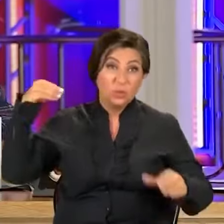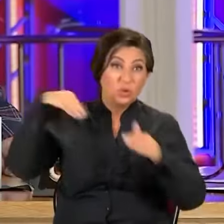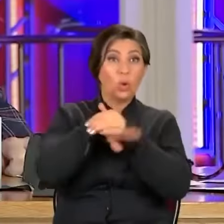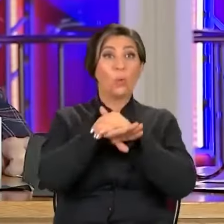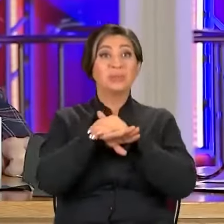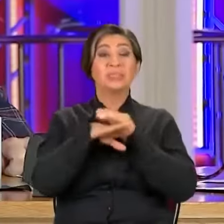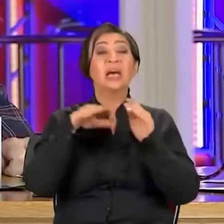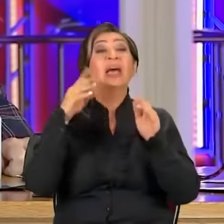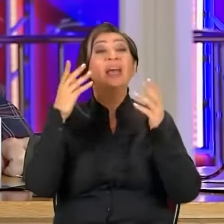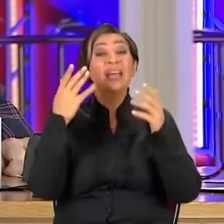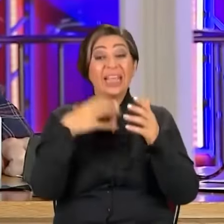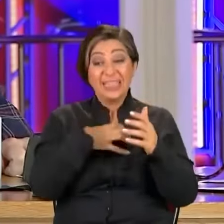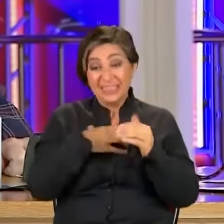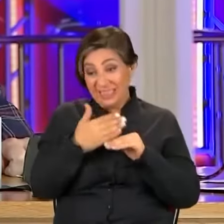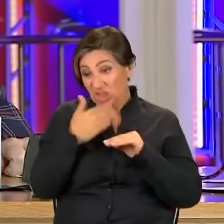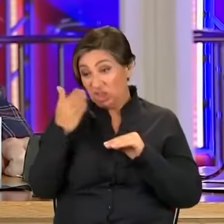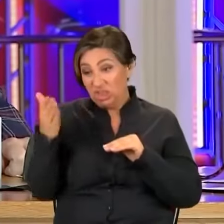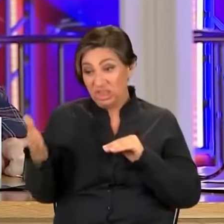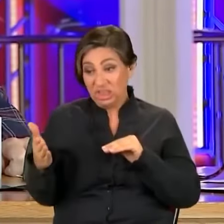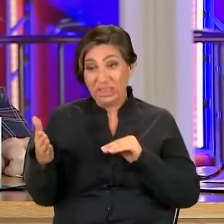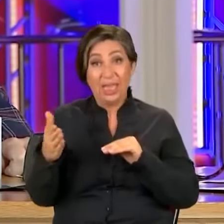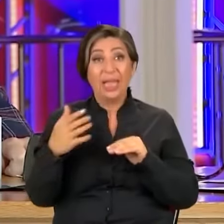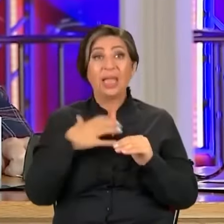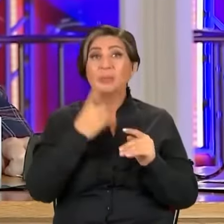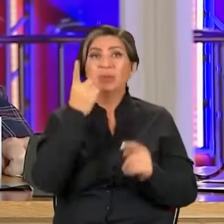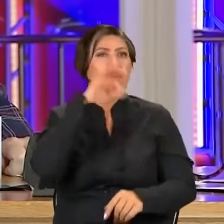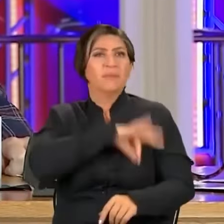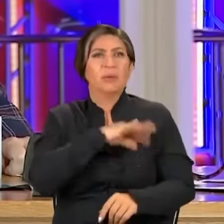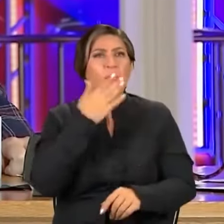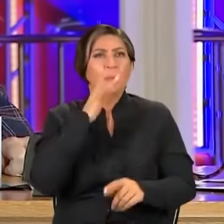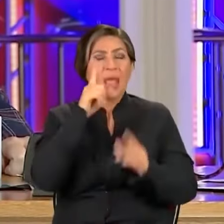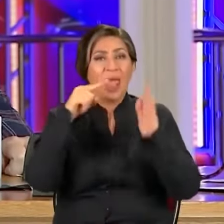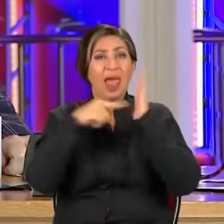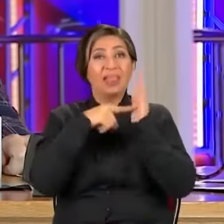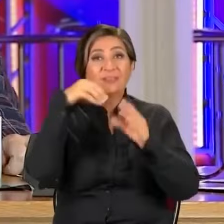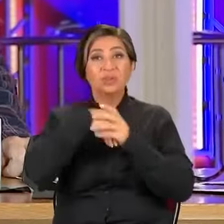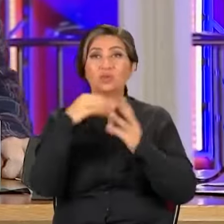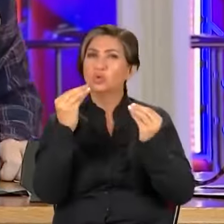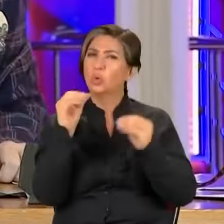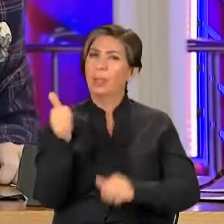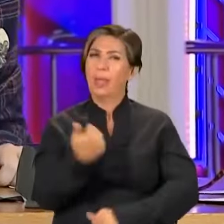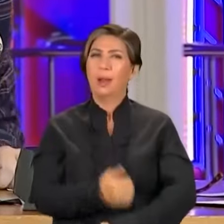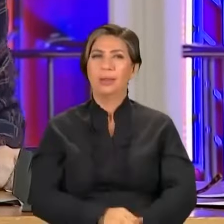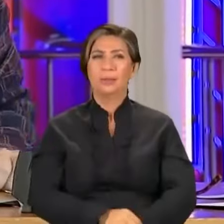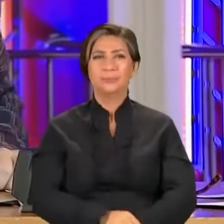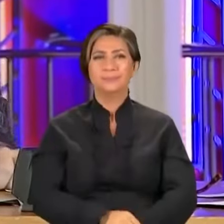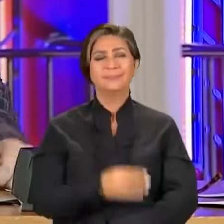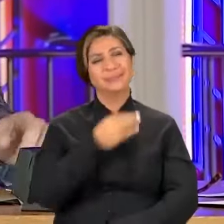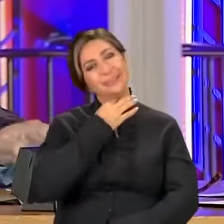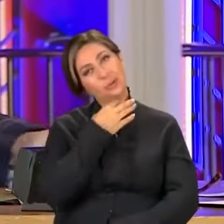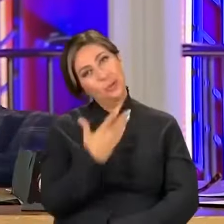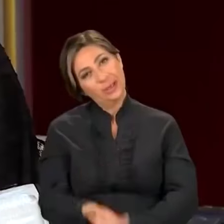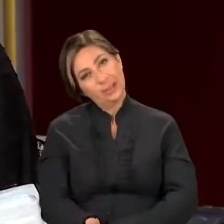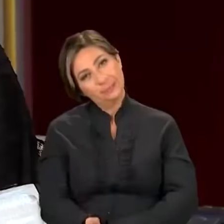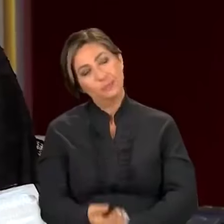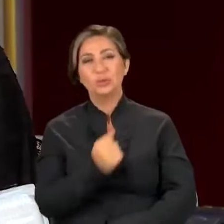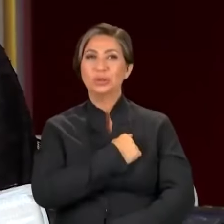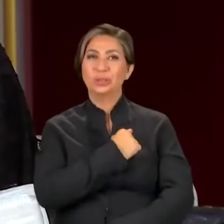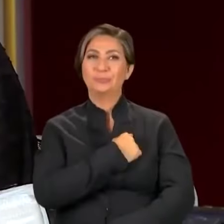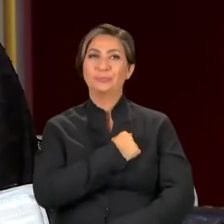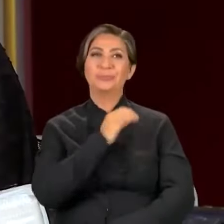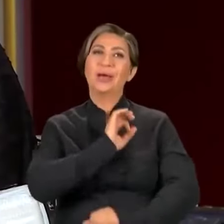bunu kendisi dışında, kendisinin hiçbir çıkarı olmayan bir amaç için yapması bence çok değerli. Teşekkür ederim. Canım